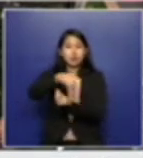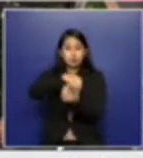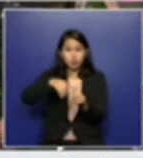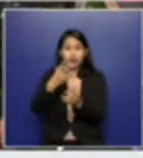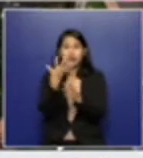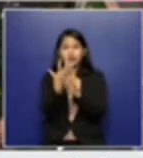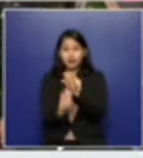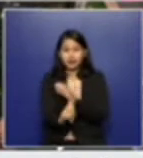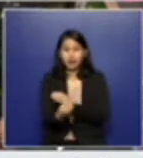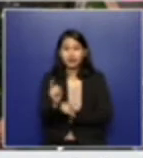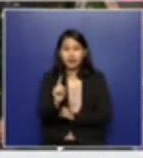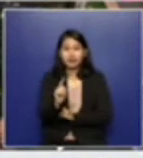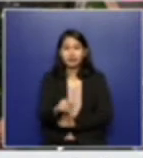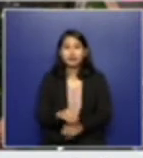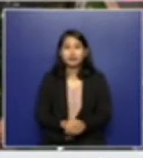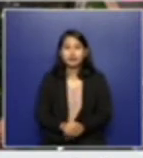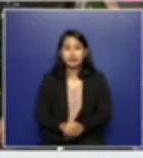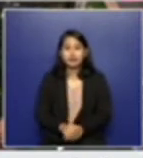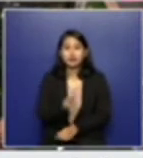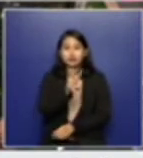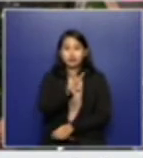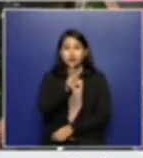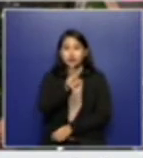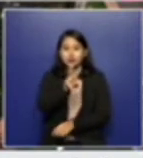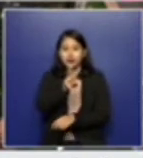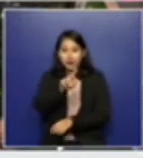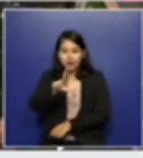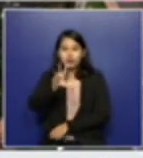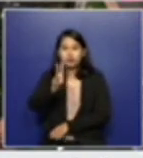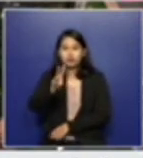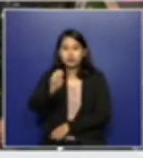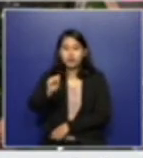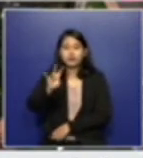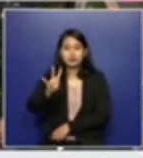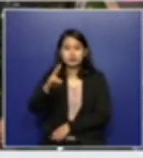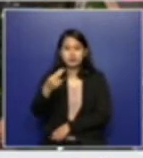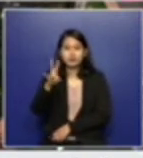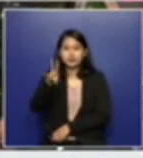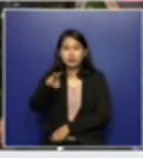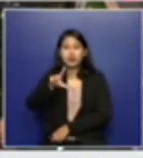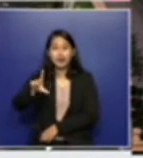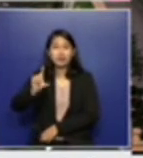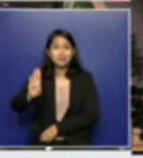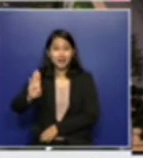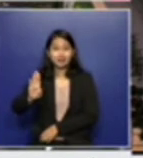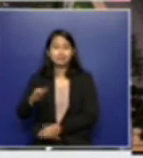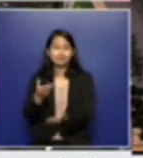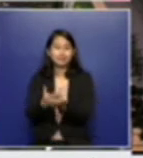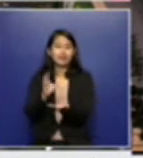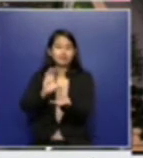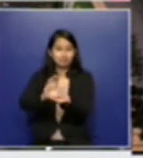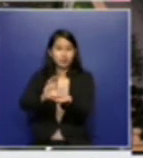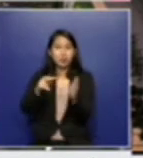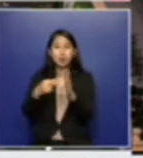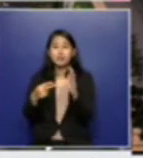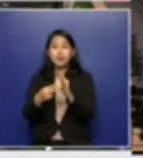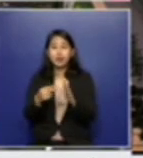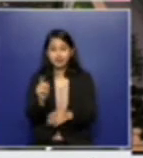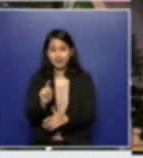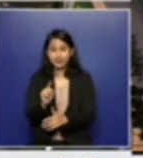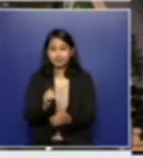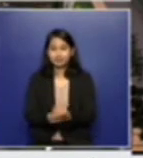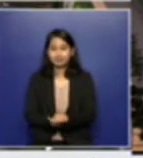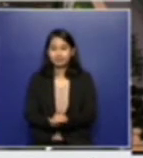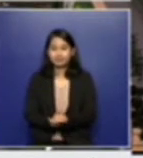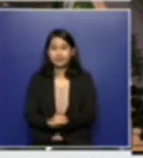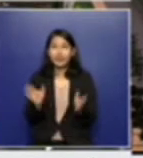ออยู่ 2,677,000 ล้านบาทที่สำคัญต้องเรียนท่านนายกว่างบอันนี้เนี่ยครับเราถือว่าเป็นงบที่ต